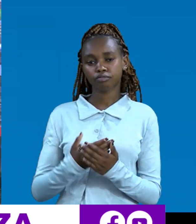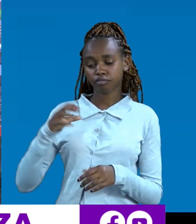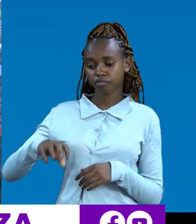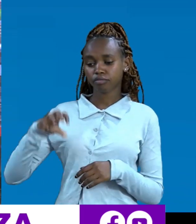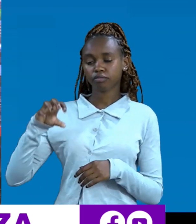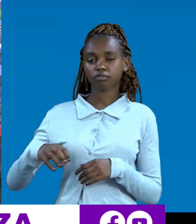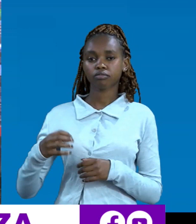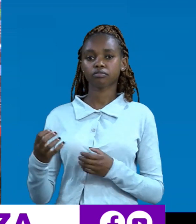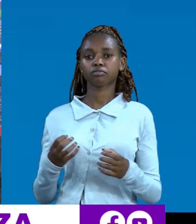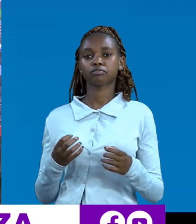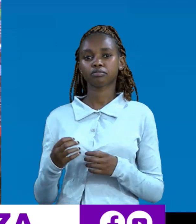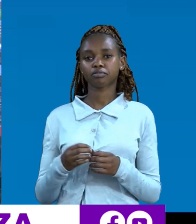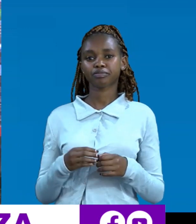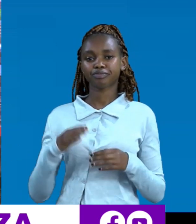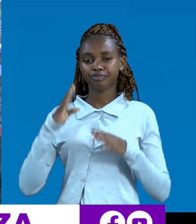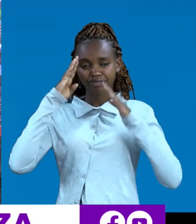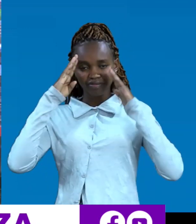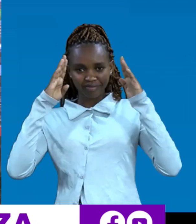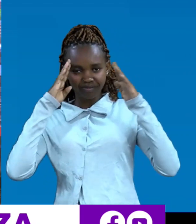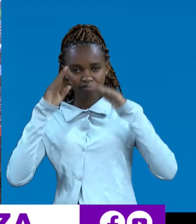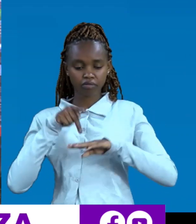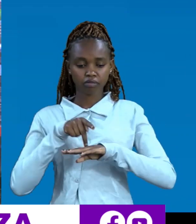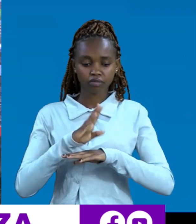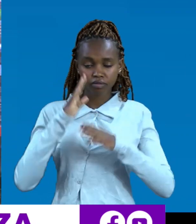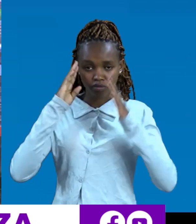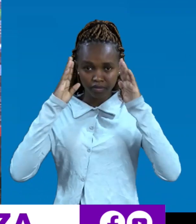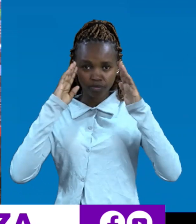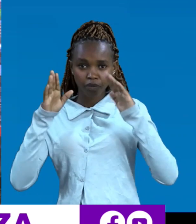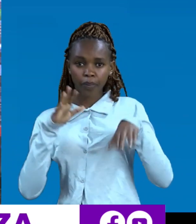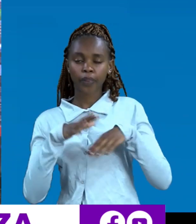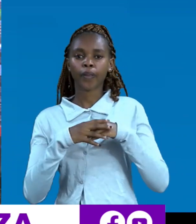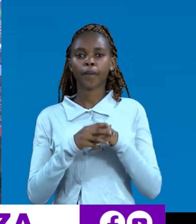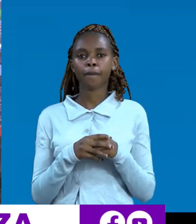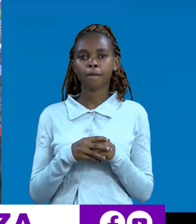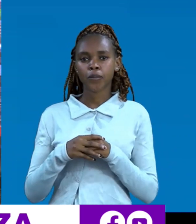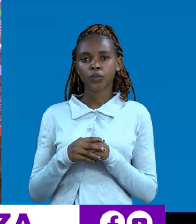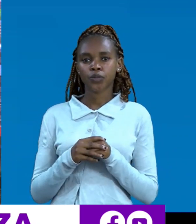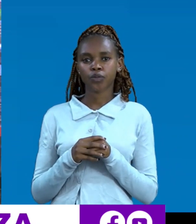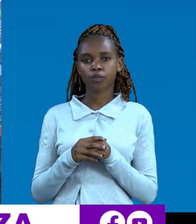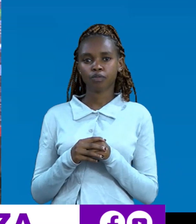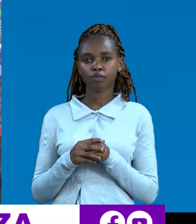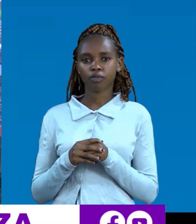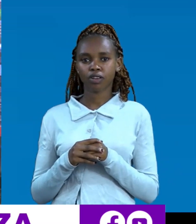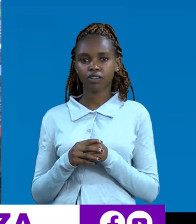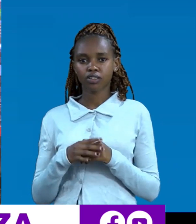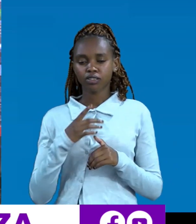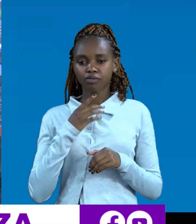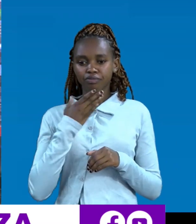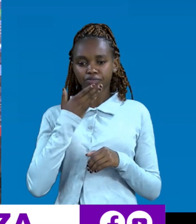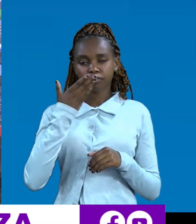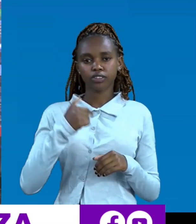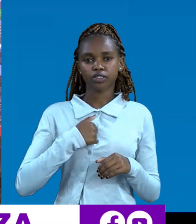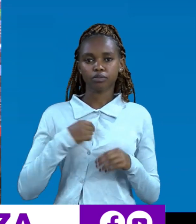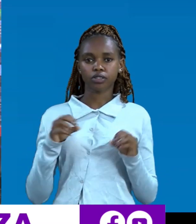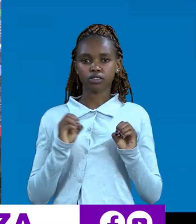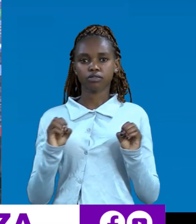wacha tu nitume tu salamu, waliniambia leo tuko tune. Waisema ulibagua, ukunitaja. Hapo